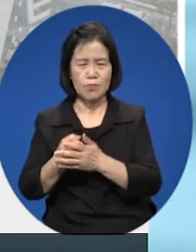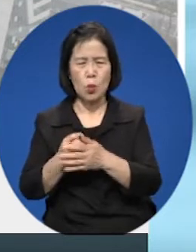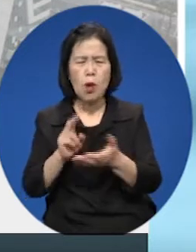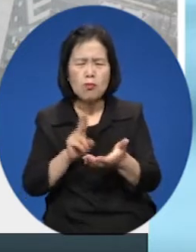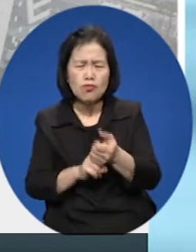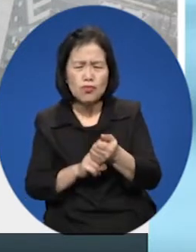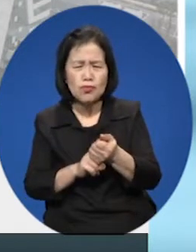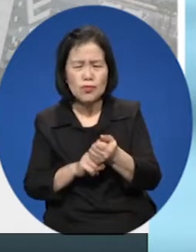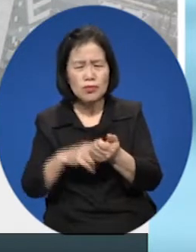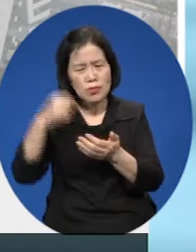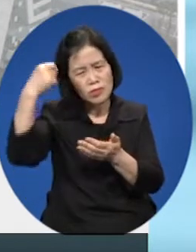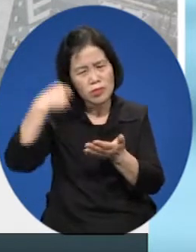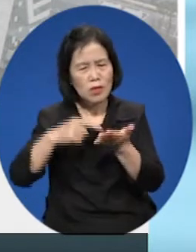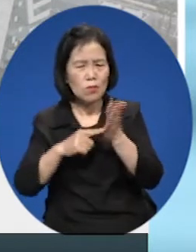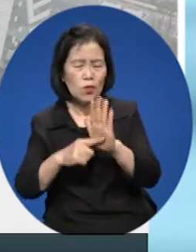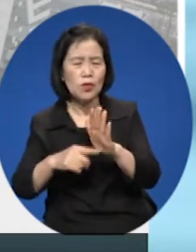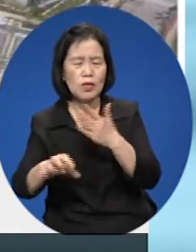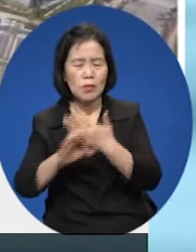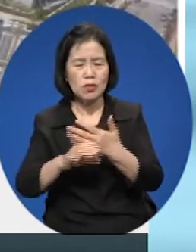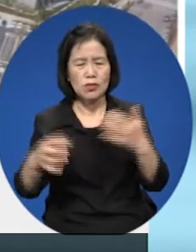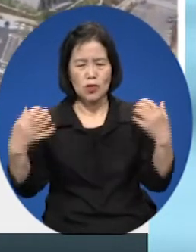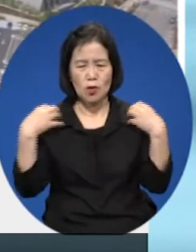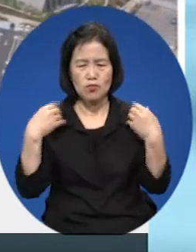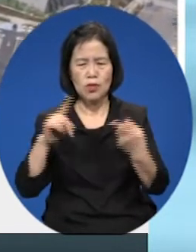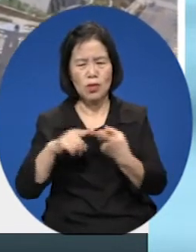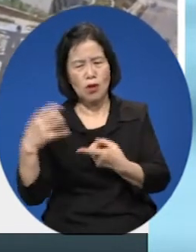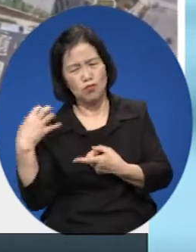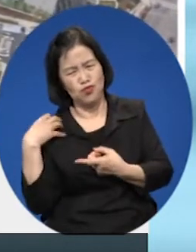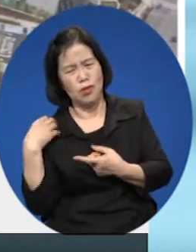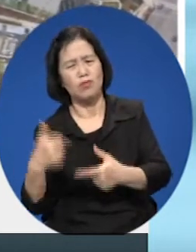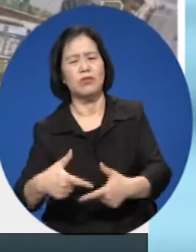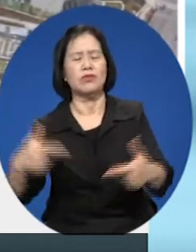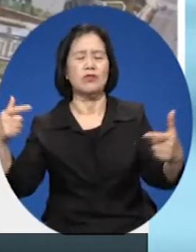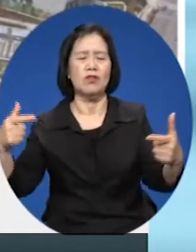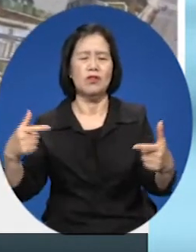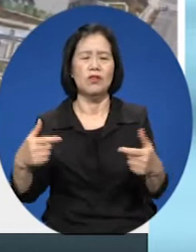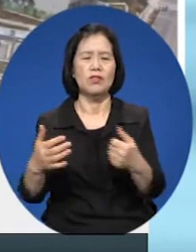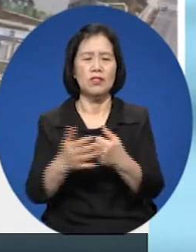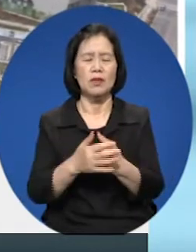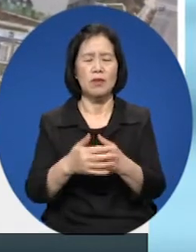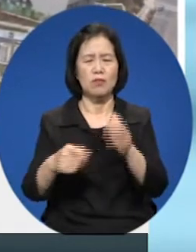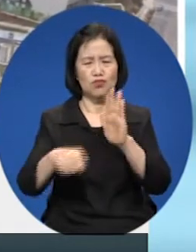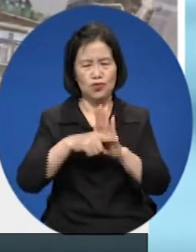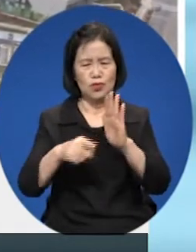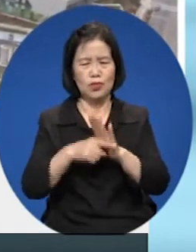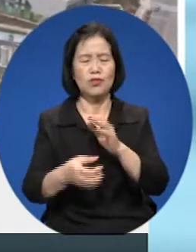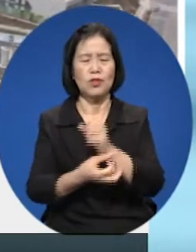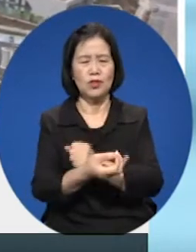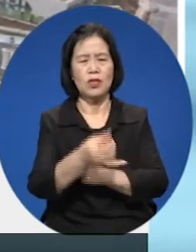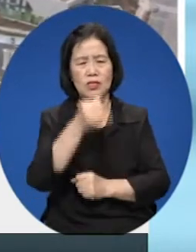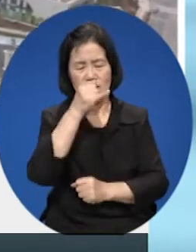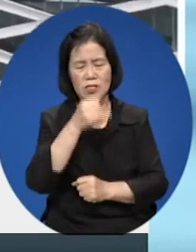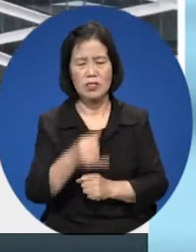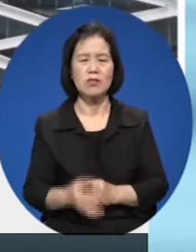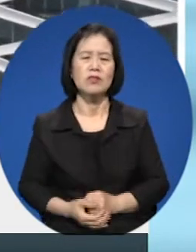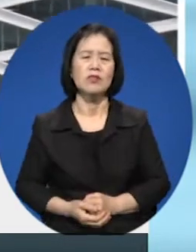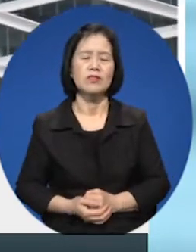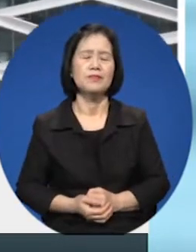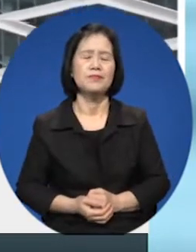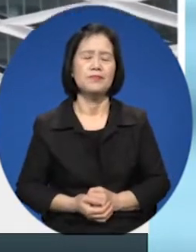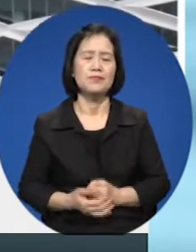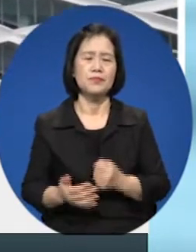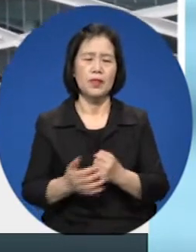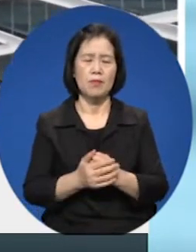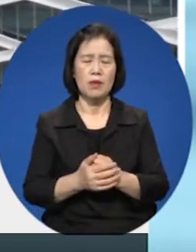느낌을 보이면 보일수록 현 정부에 대한 부담 점점 커질 수 밖에 없구요 대선에서 상당히 부정적 영향을 받을 수밖에 없다 그래서 이 문제는